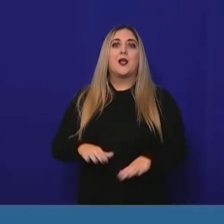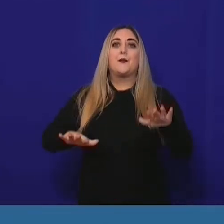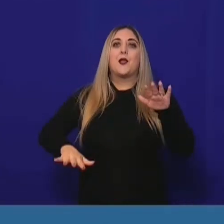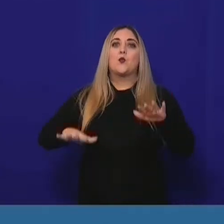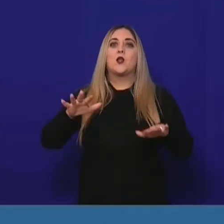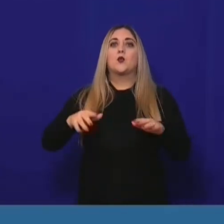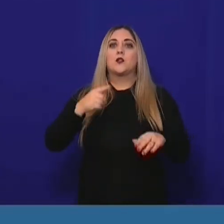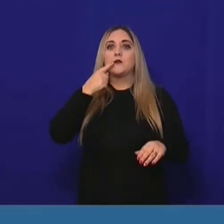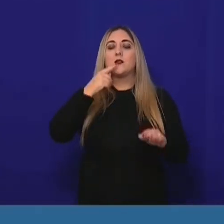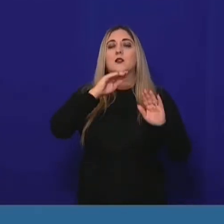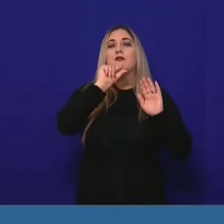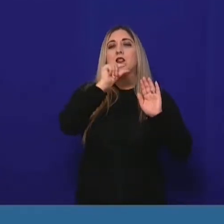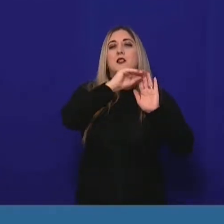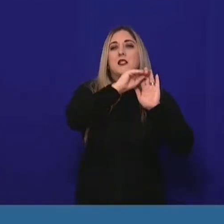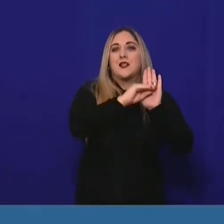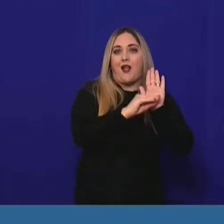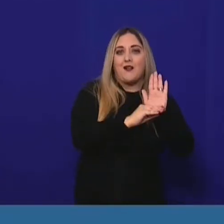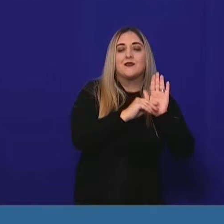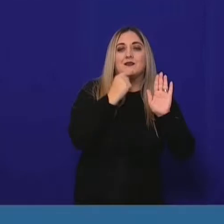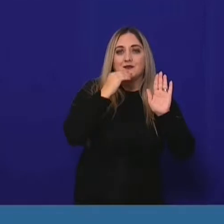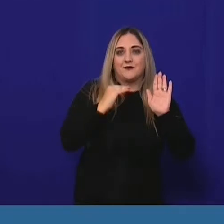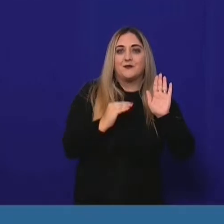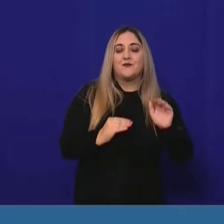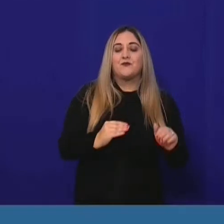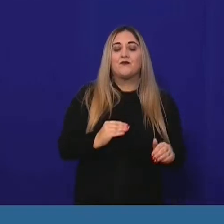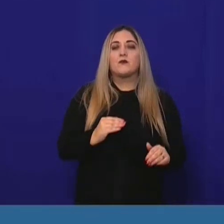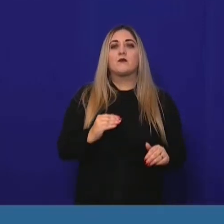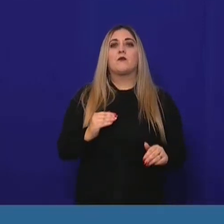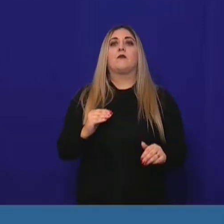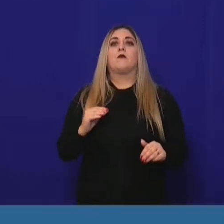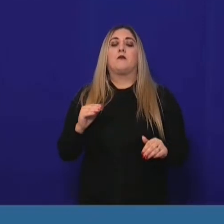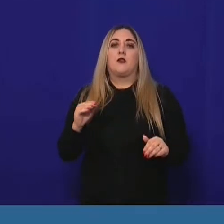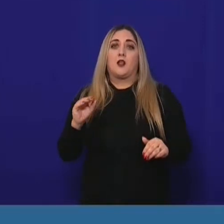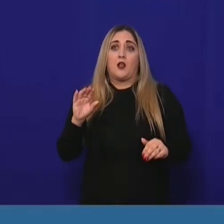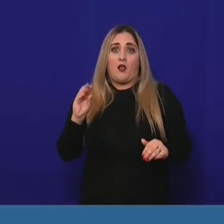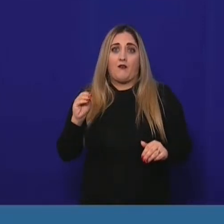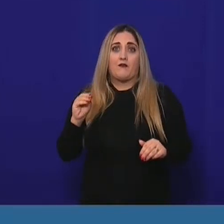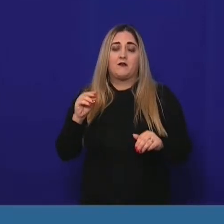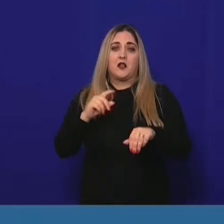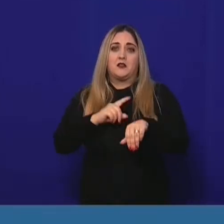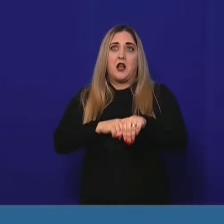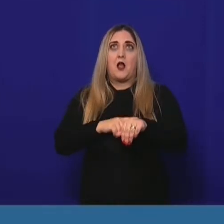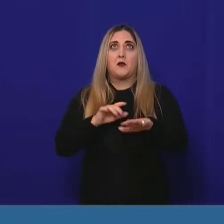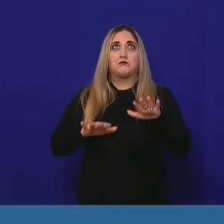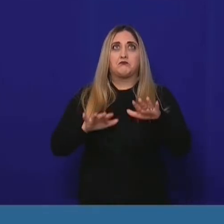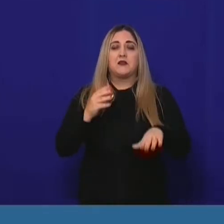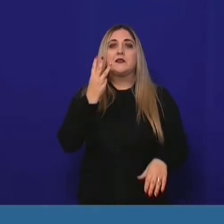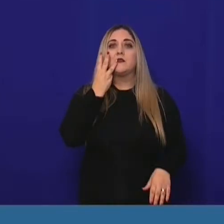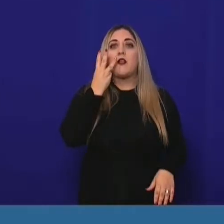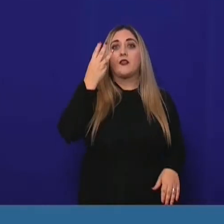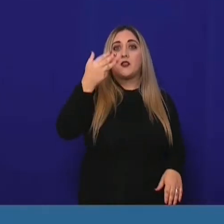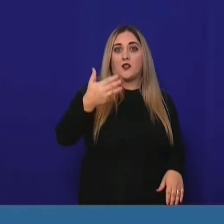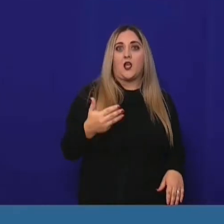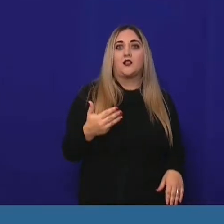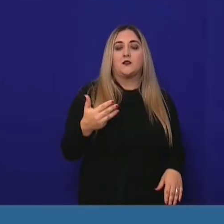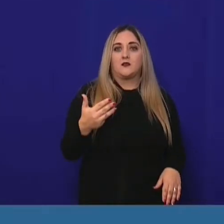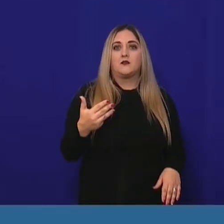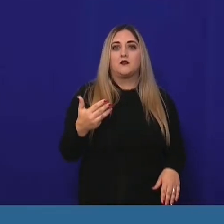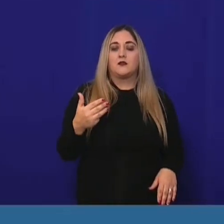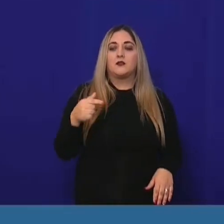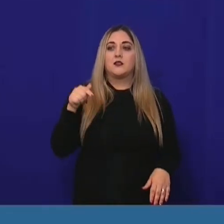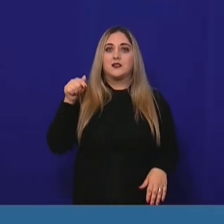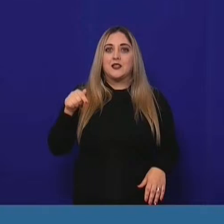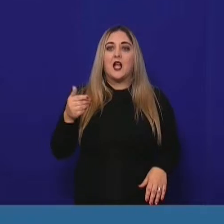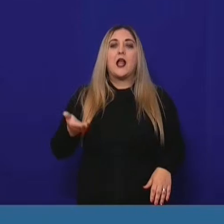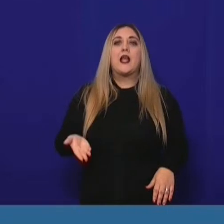L-average age reġgħet niżlet naqra iktar l-isfel tal-każijiet li qed ikollna infatti huwa ta' 39 bħalissa, allura hemmhekk